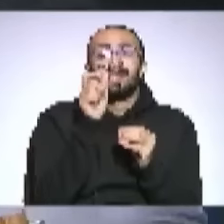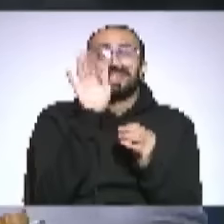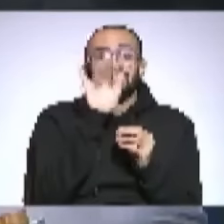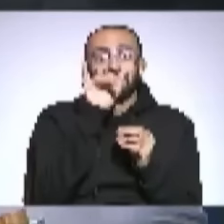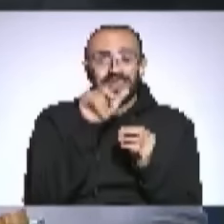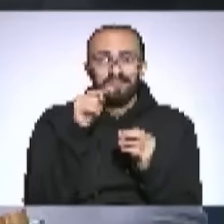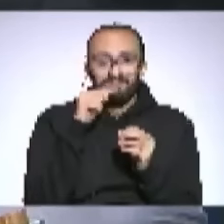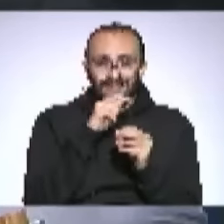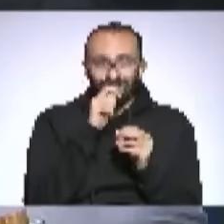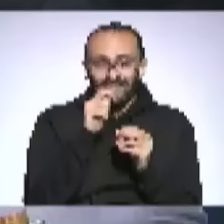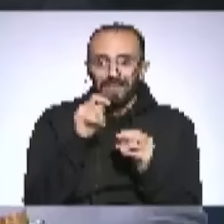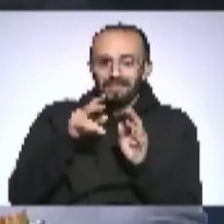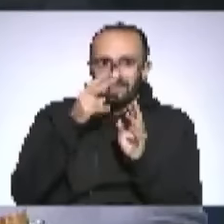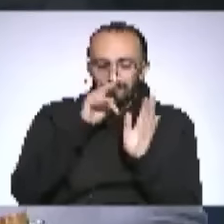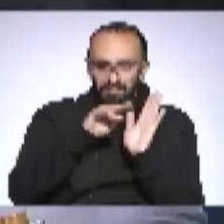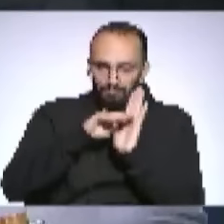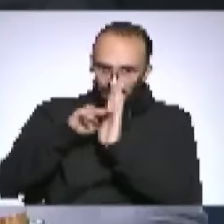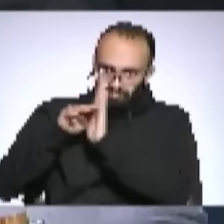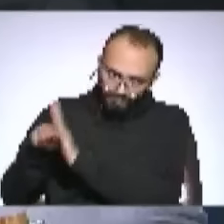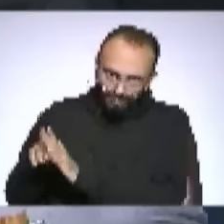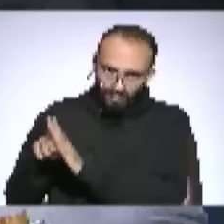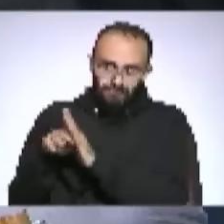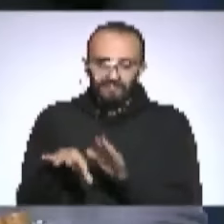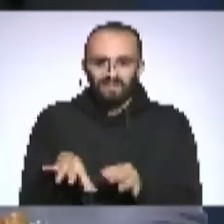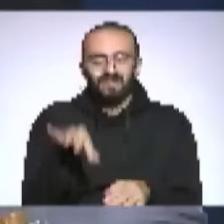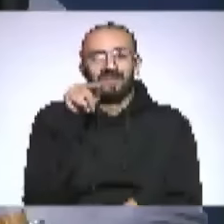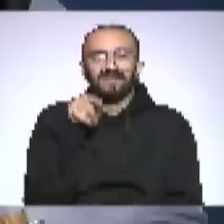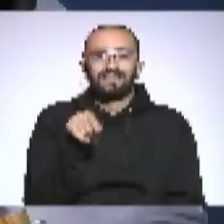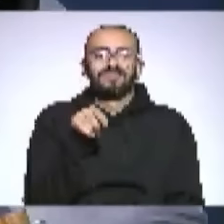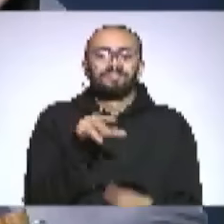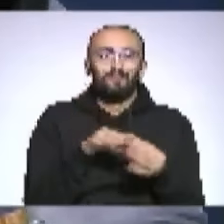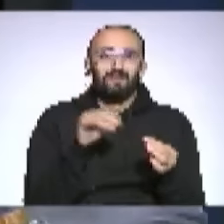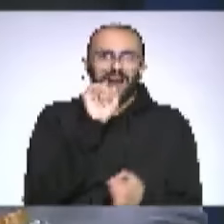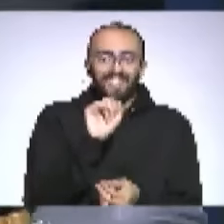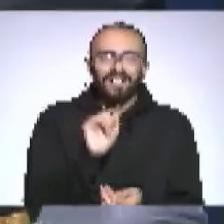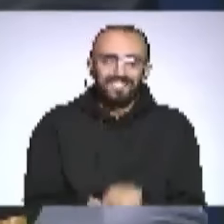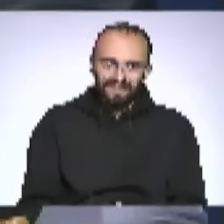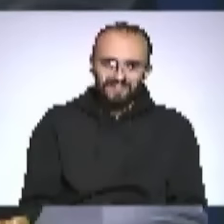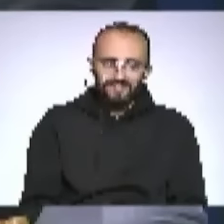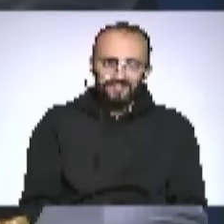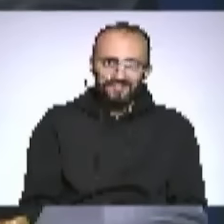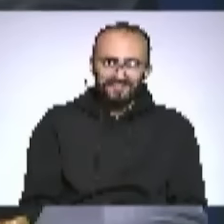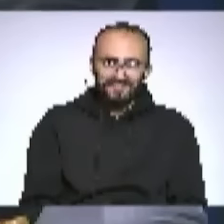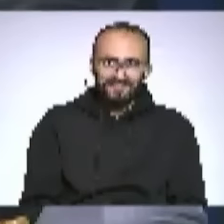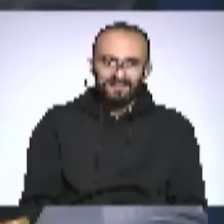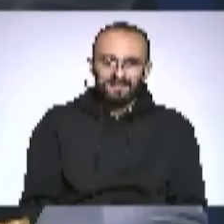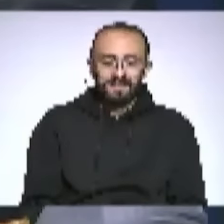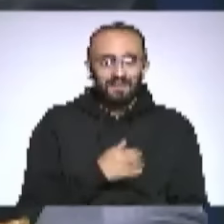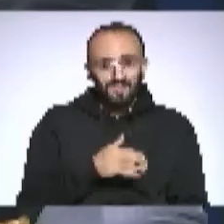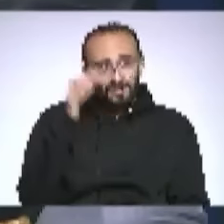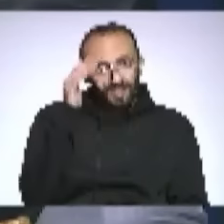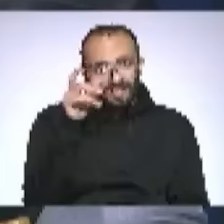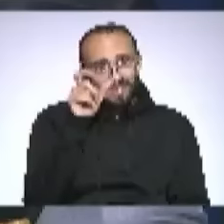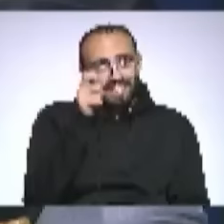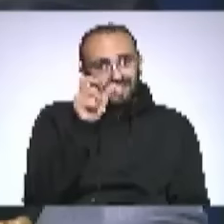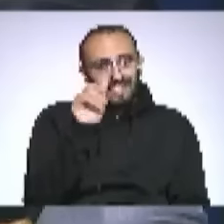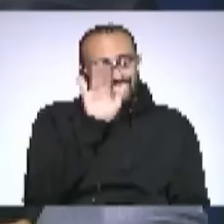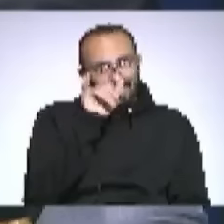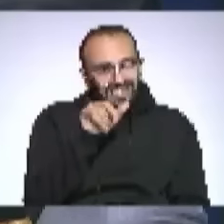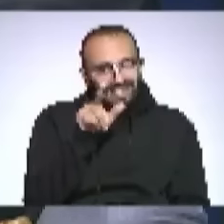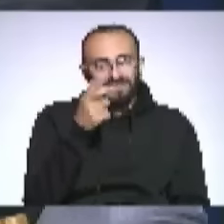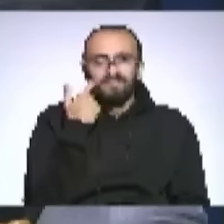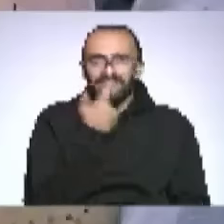طرقت الاوراق القديمه وبدات بموضوعك النهارده بشكرك يا نانسي لاهتمامك بيها